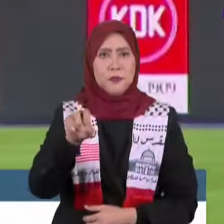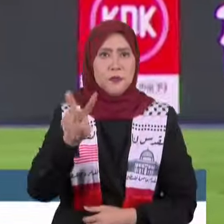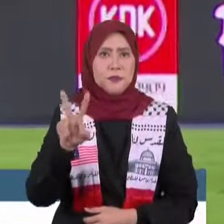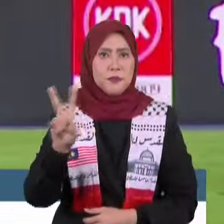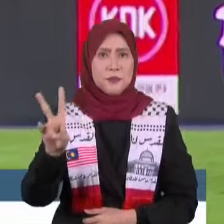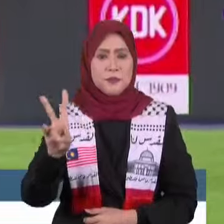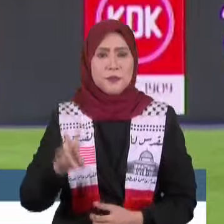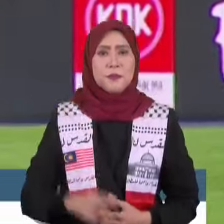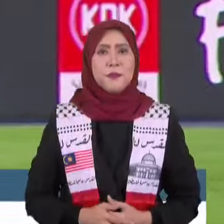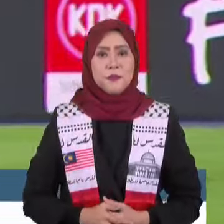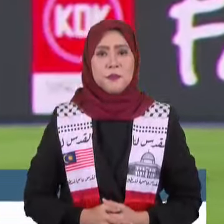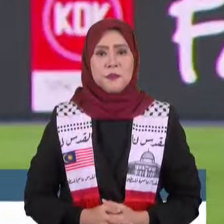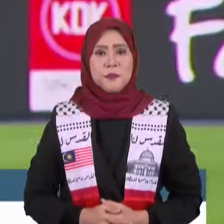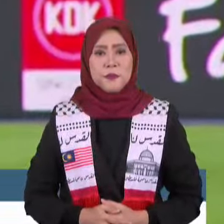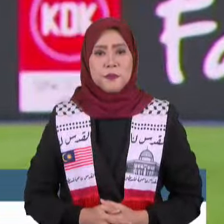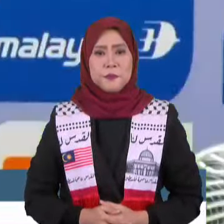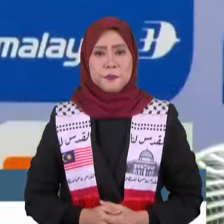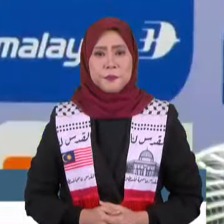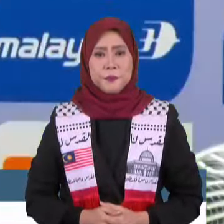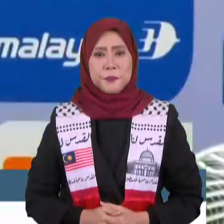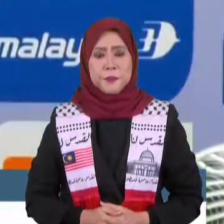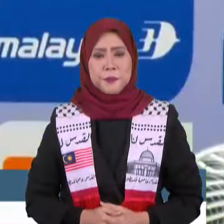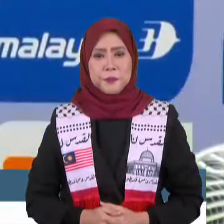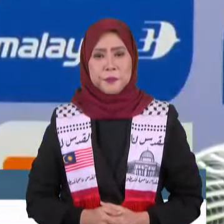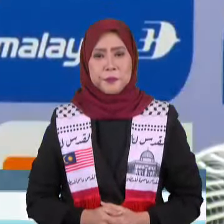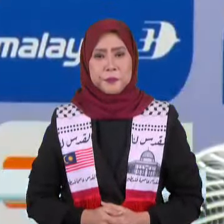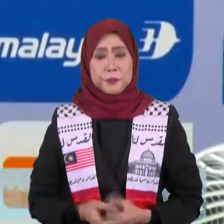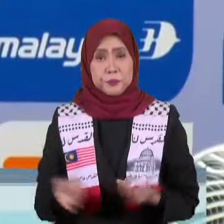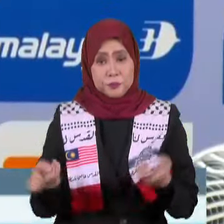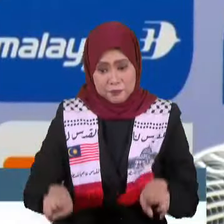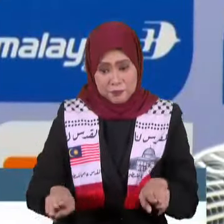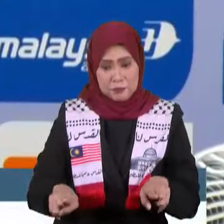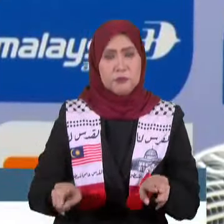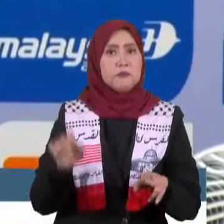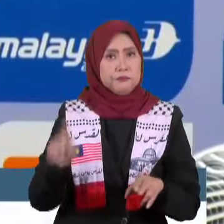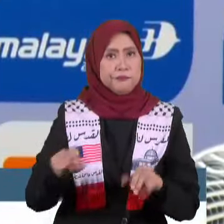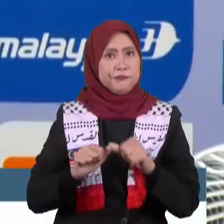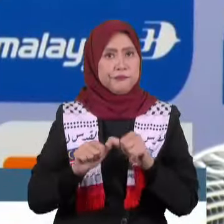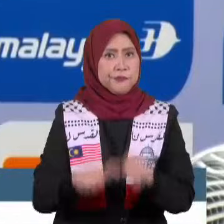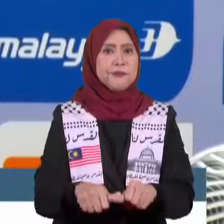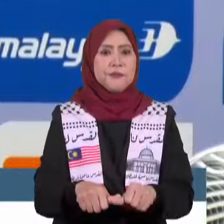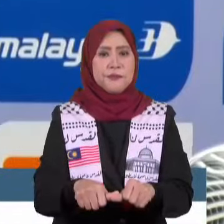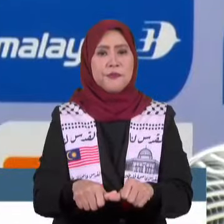Satu sentuhan. Mungkin bola itu tidak kuat. In contract, I have to stay here.